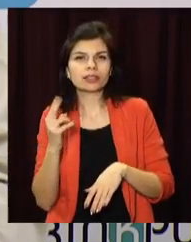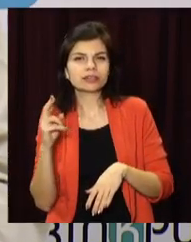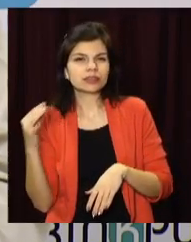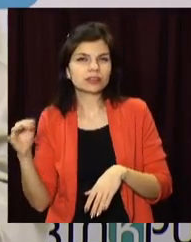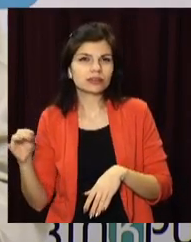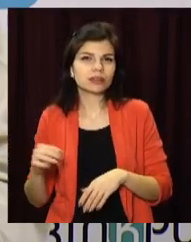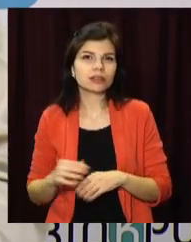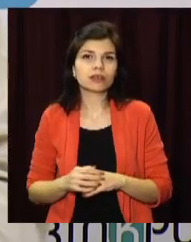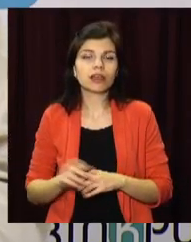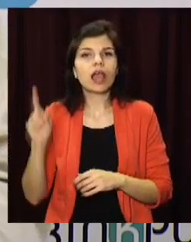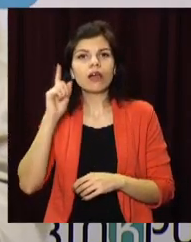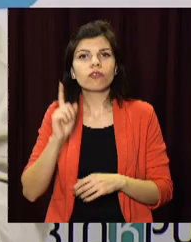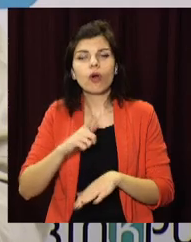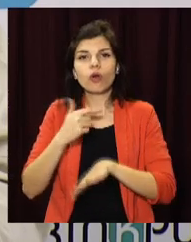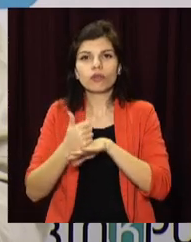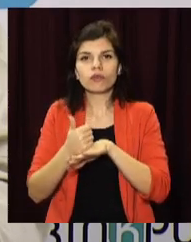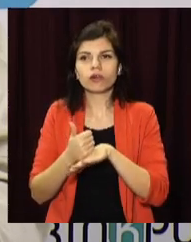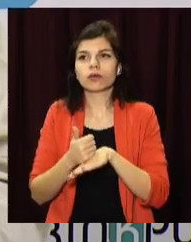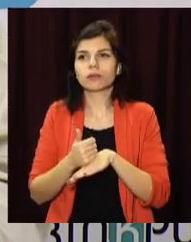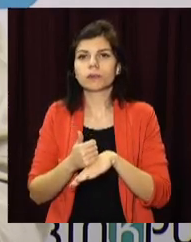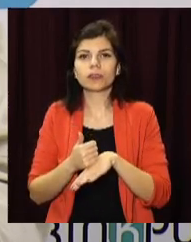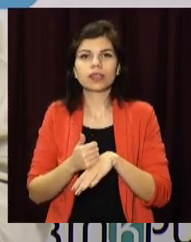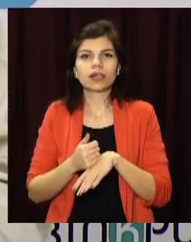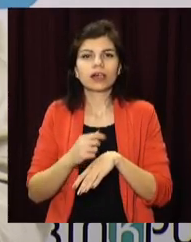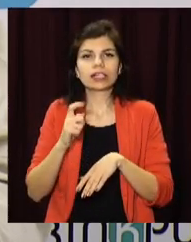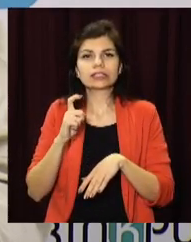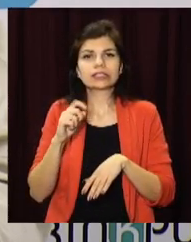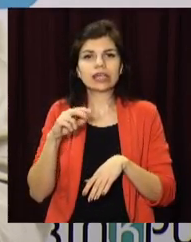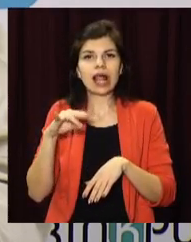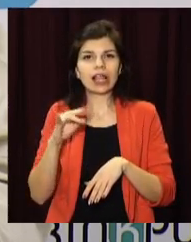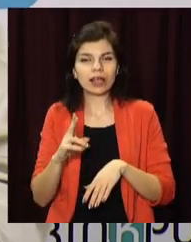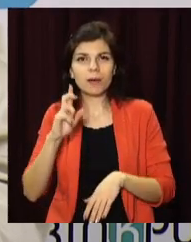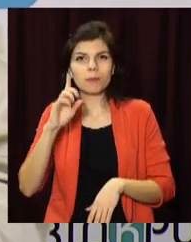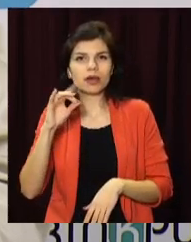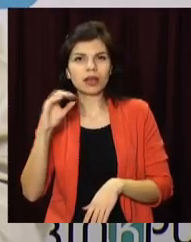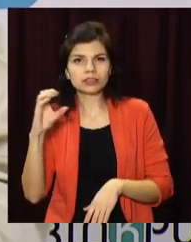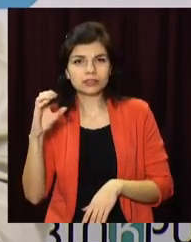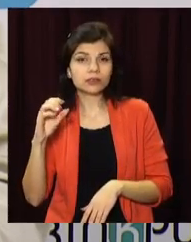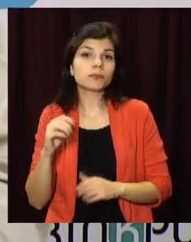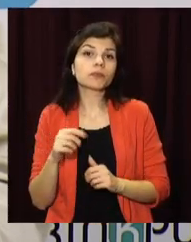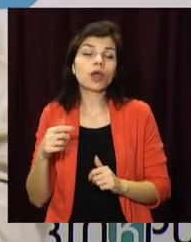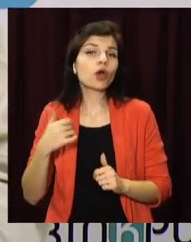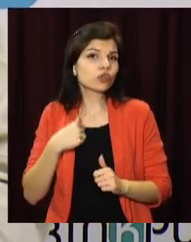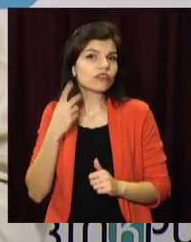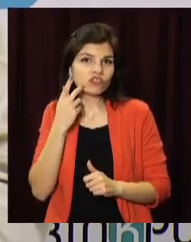і голова єврейської громади Зелік Брес. До нас